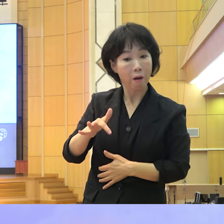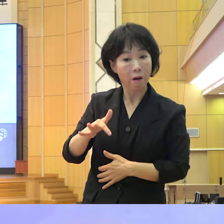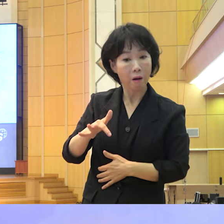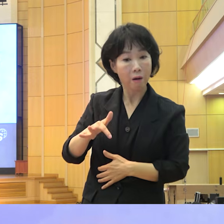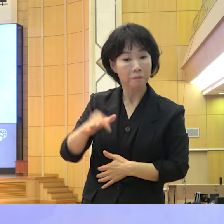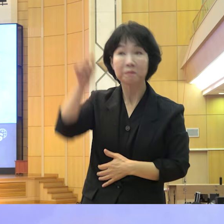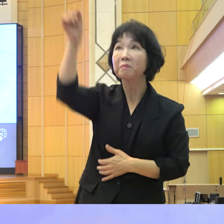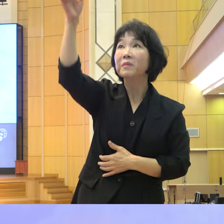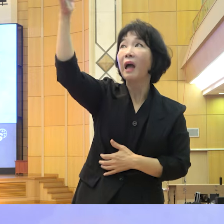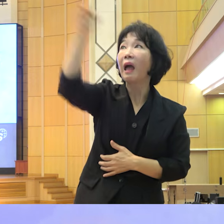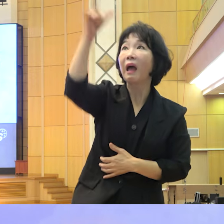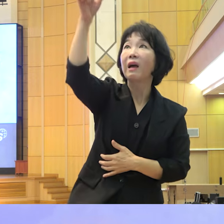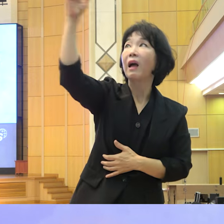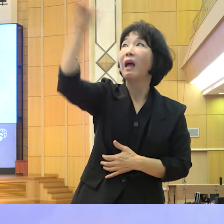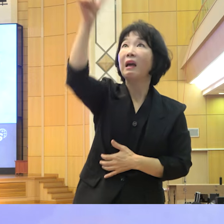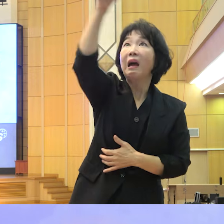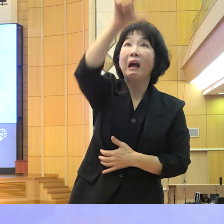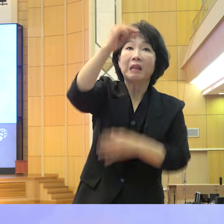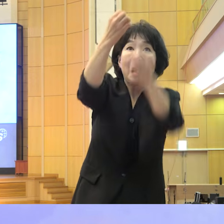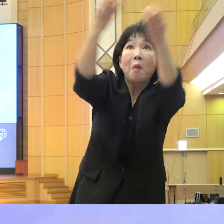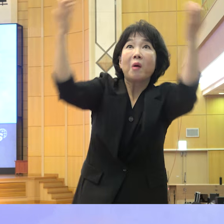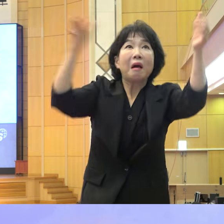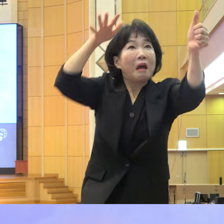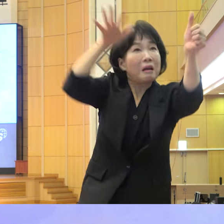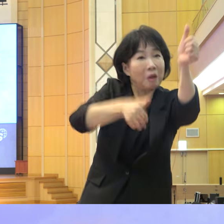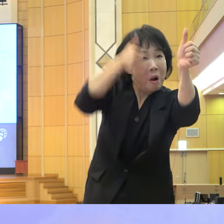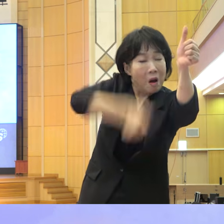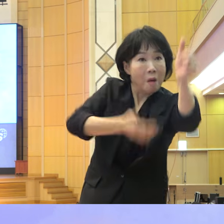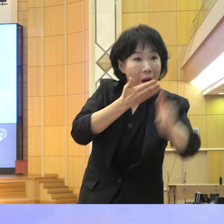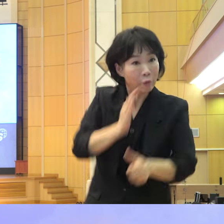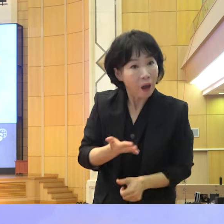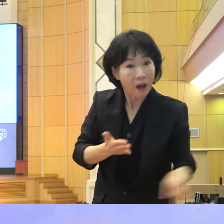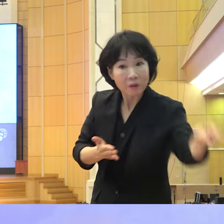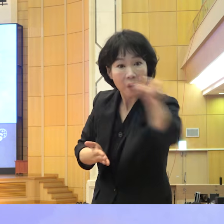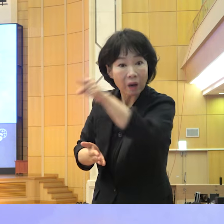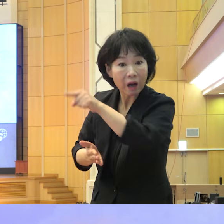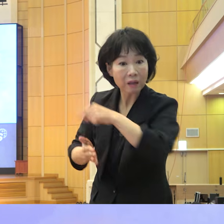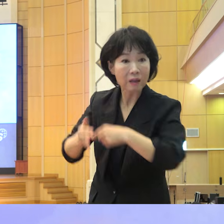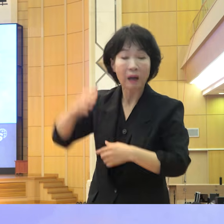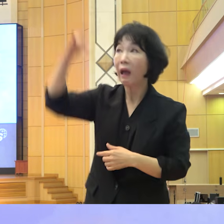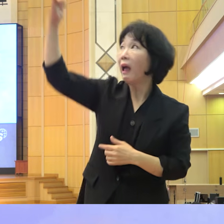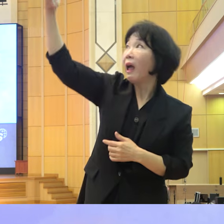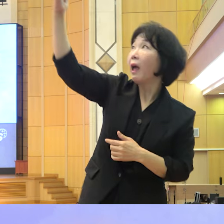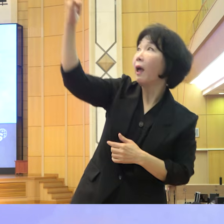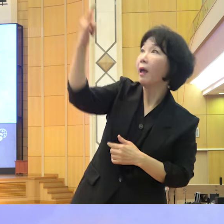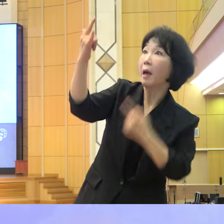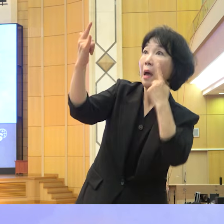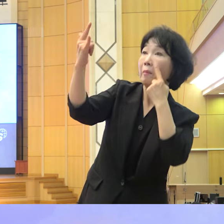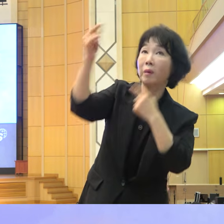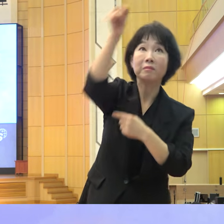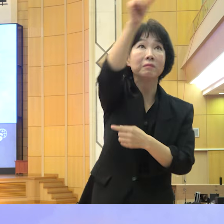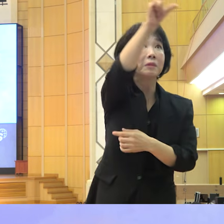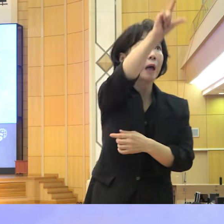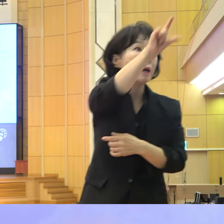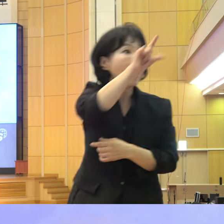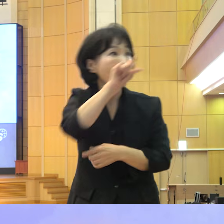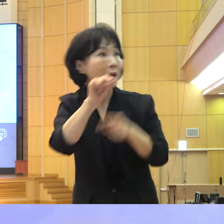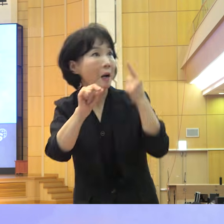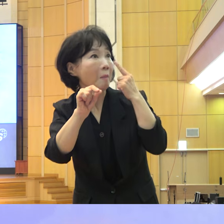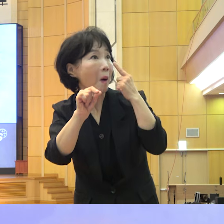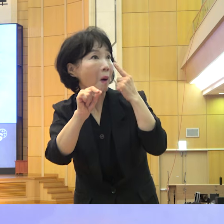1월 성신에게 절한다 하자. 1월 성신. 일이 뭐예요? 해. 월이 뭐예요? 달월자,